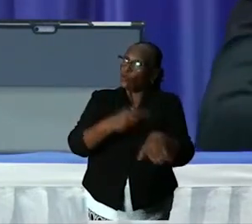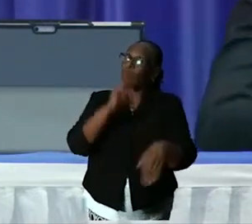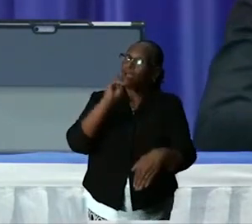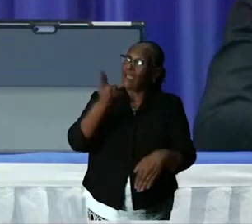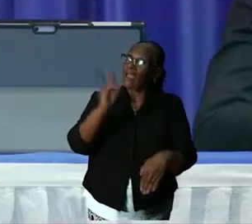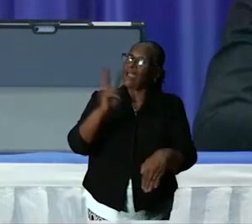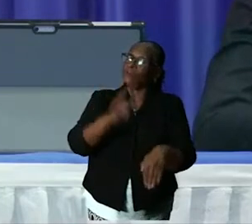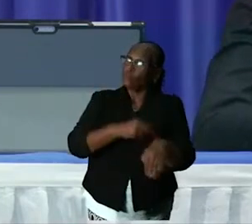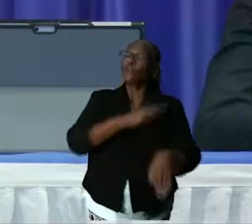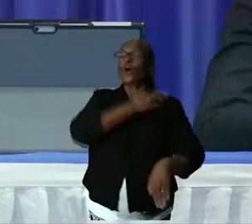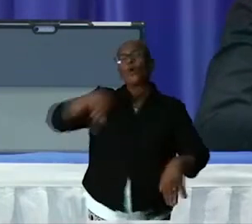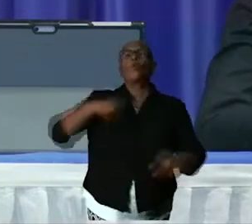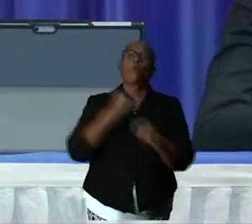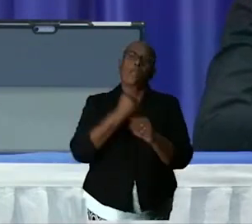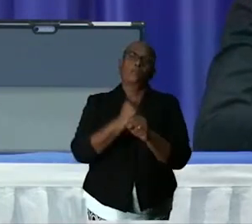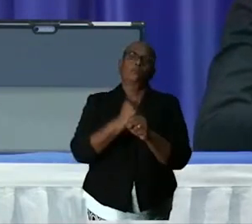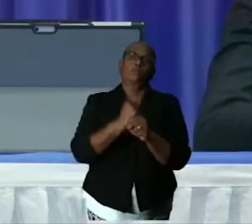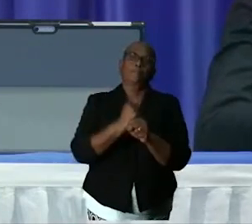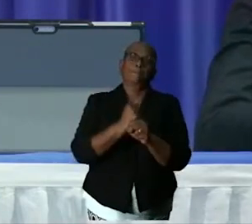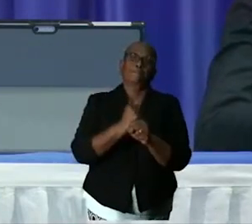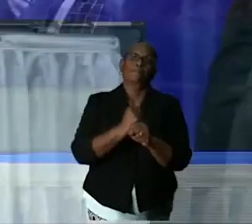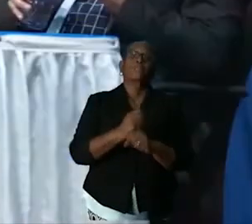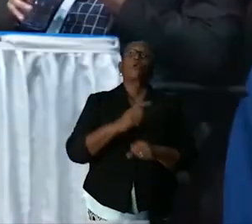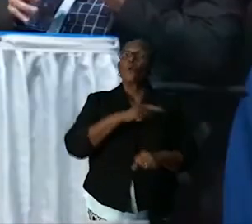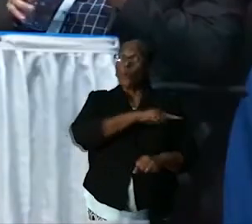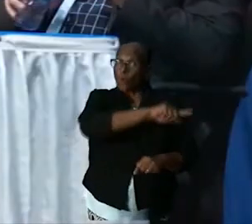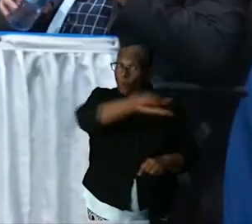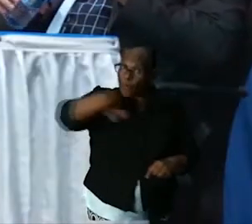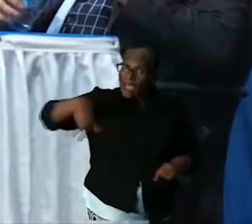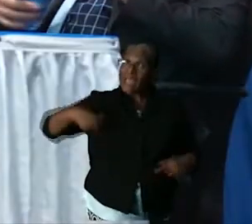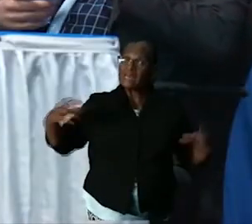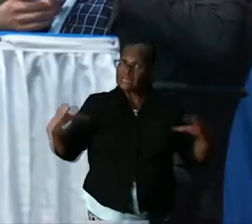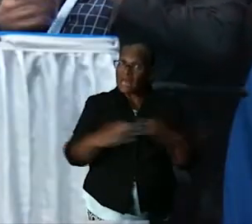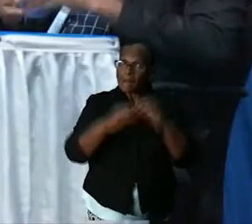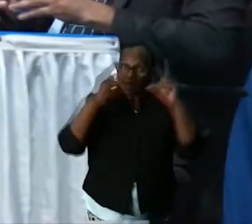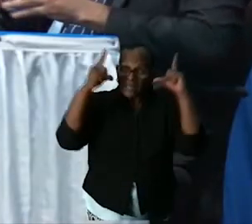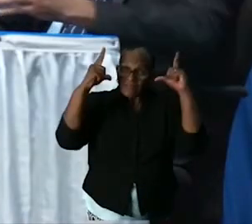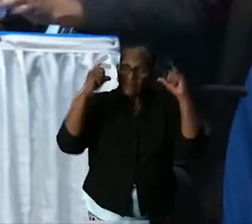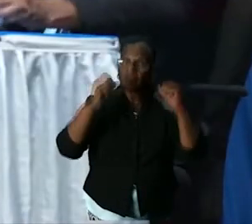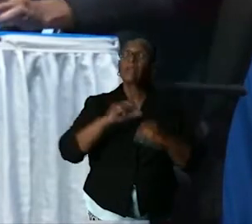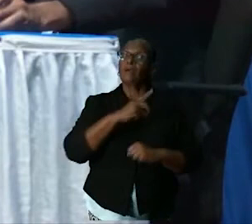Het zal van ons als samenleving afhangen.